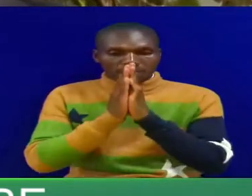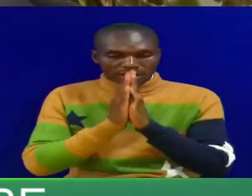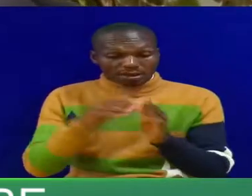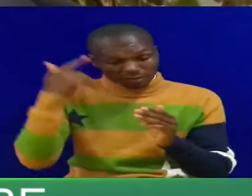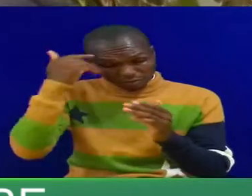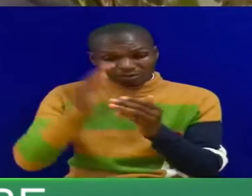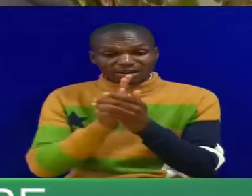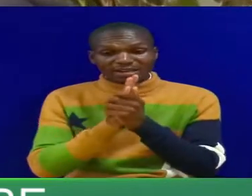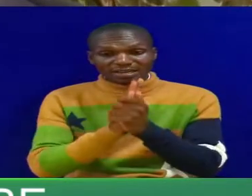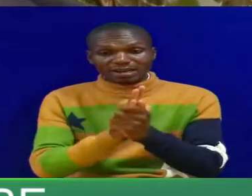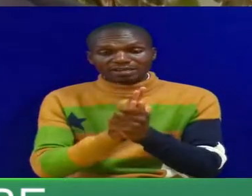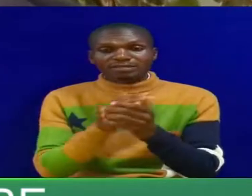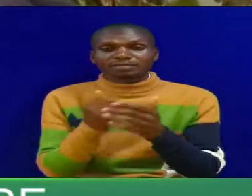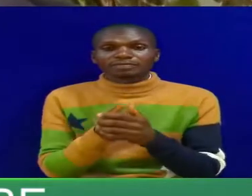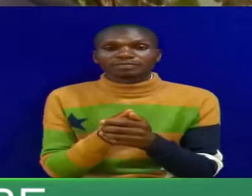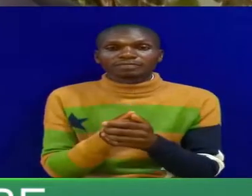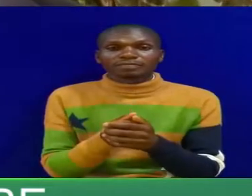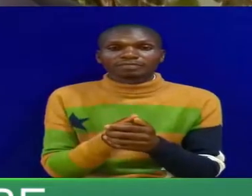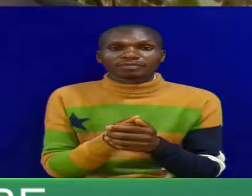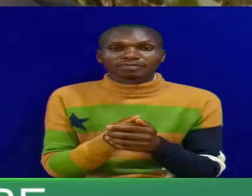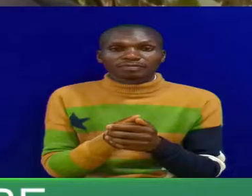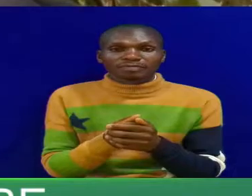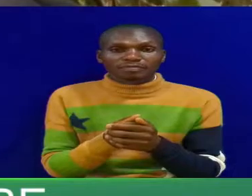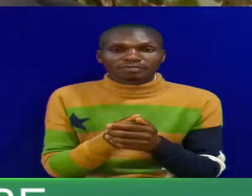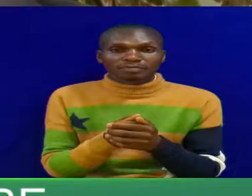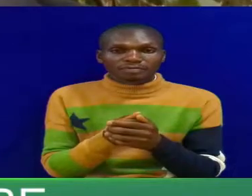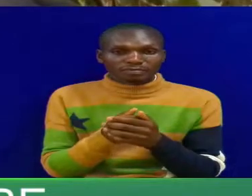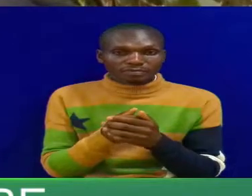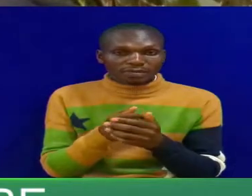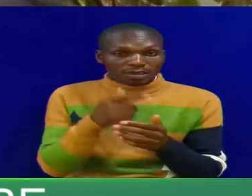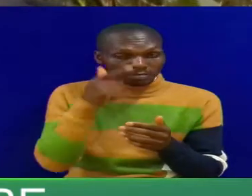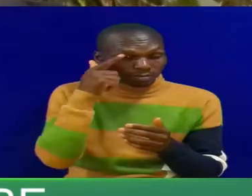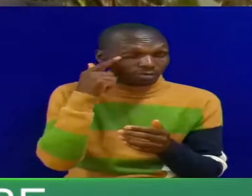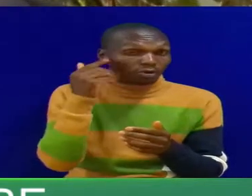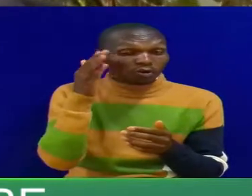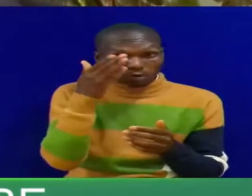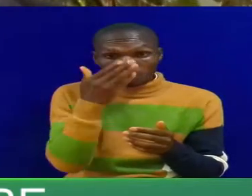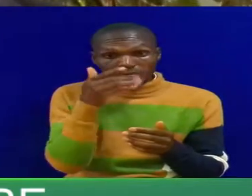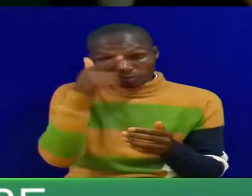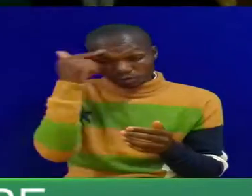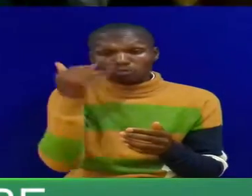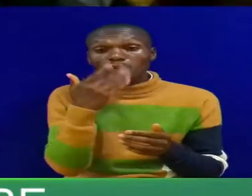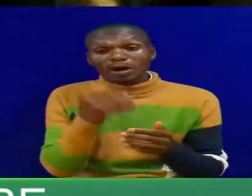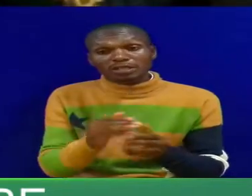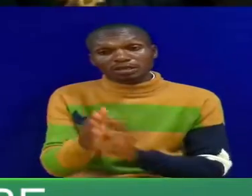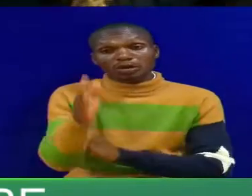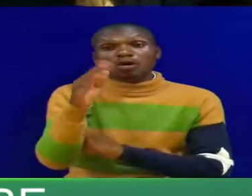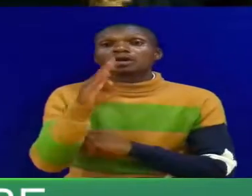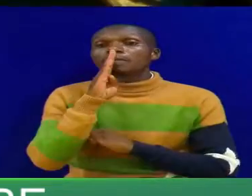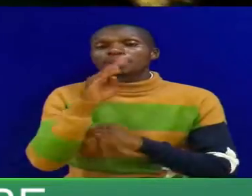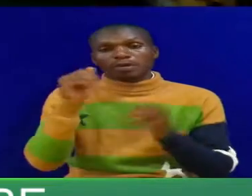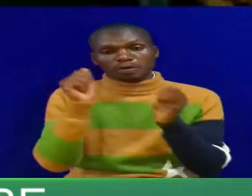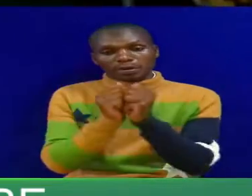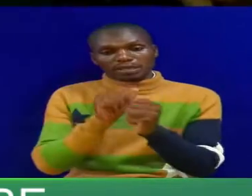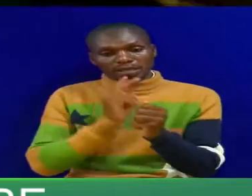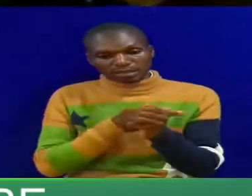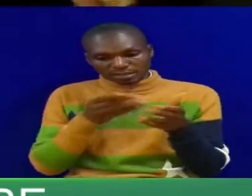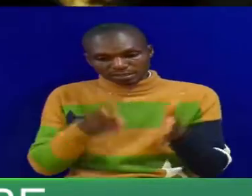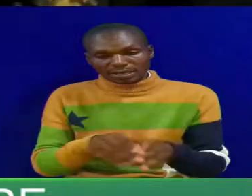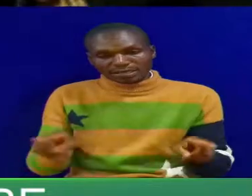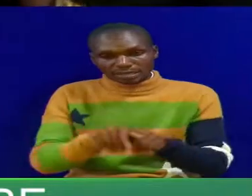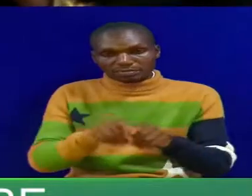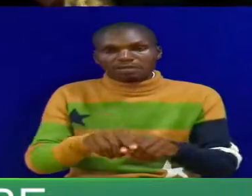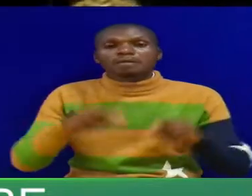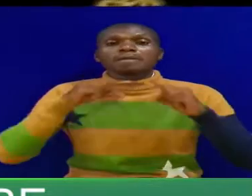ambao tunaochagua. Kwa sababu tugetaka Mungu awe pamoja nasi wakati huu wa uchaguzi. Boigo abapasta abo ni wanyareba